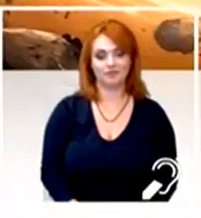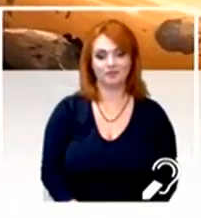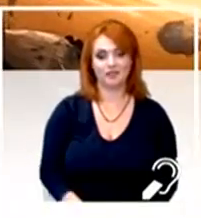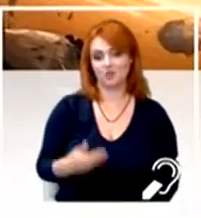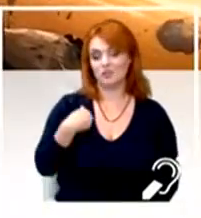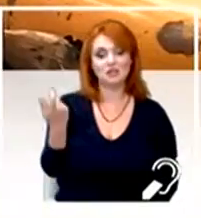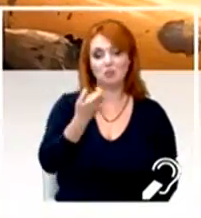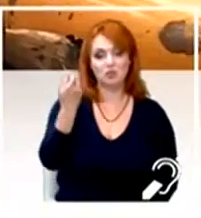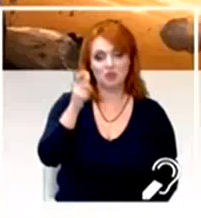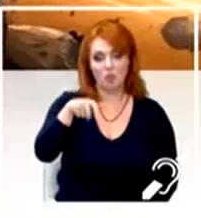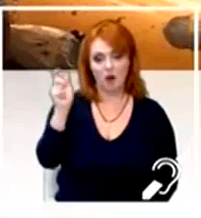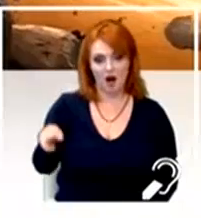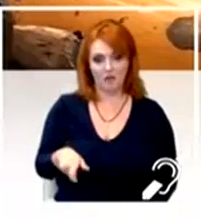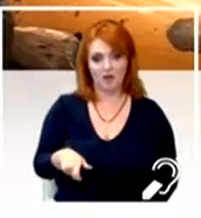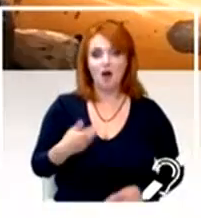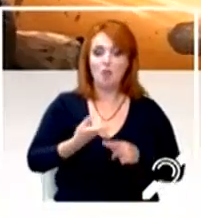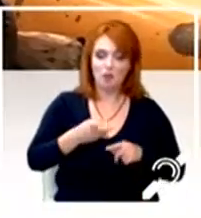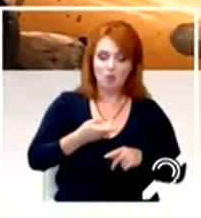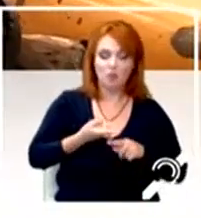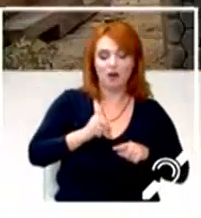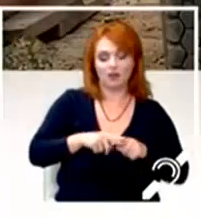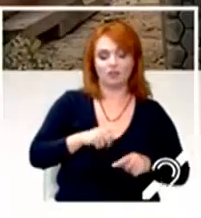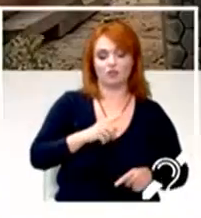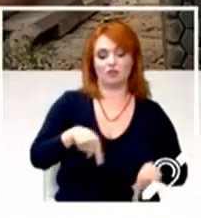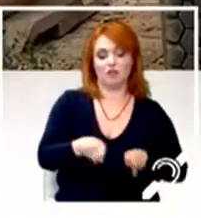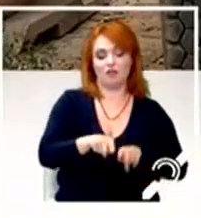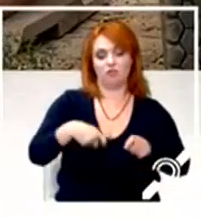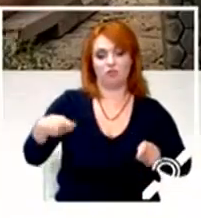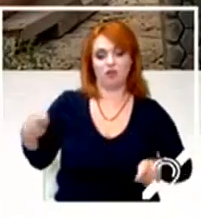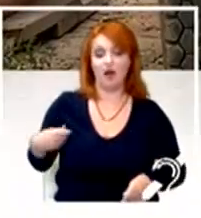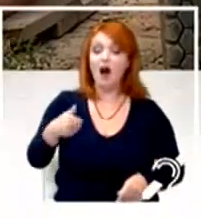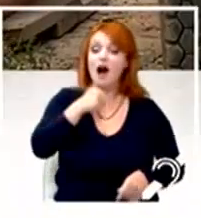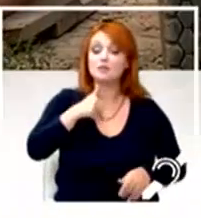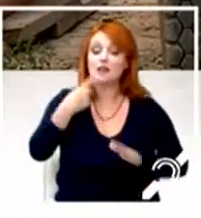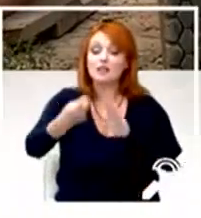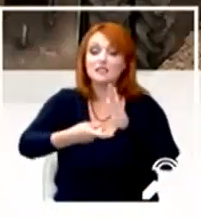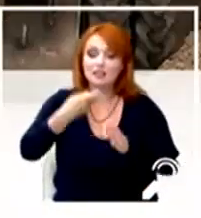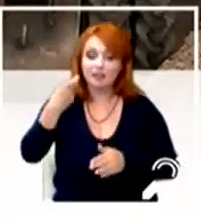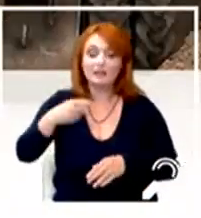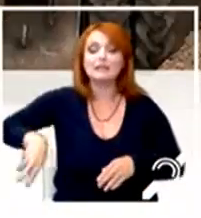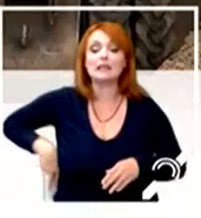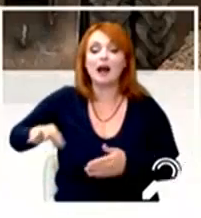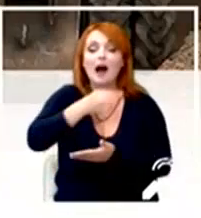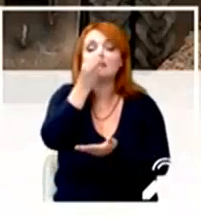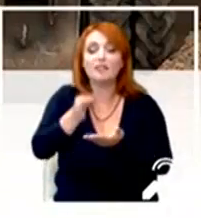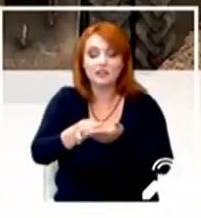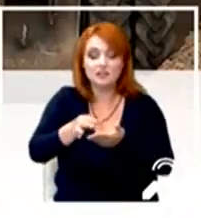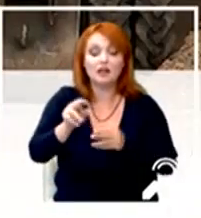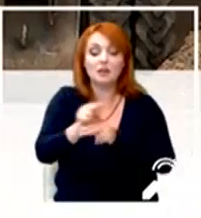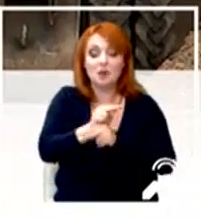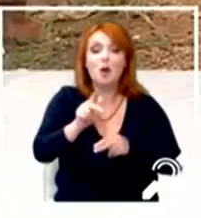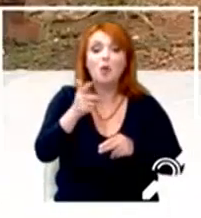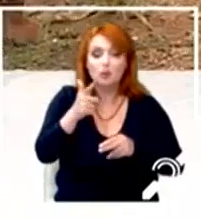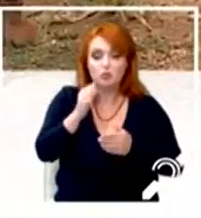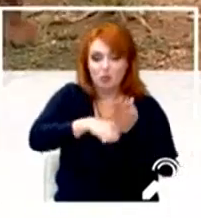suntem puțuntei de atâta și mai greu merge. Am încercat să aflăm de la șeful de șantier motivul tergiversării